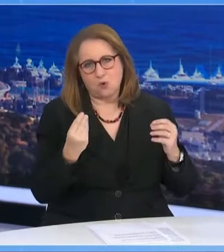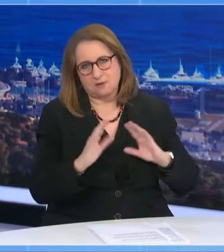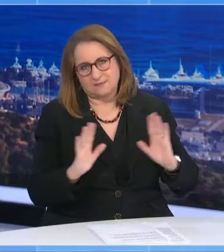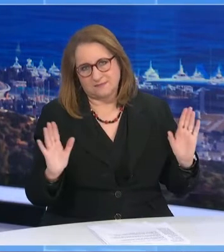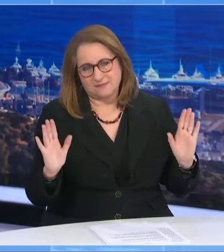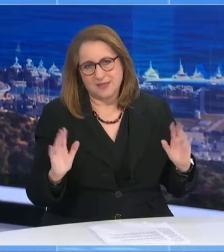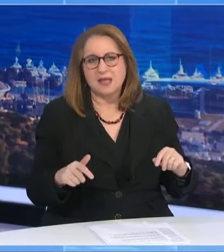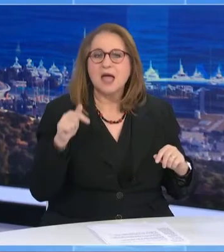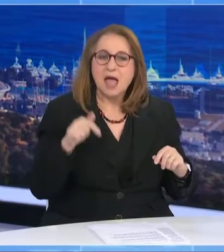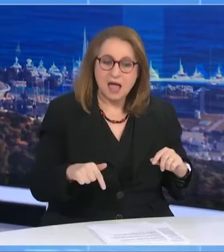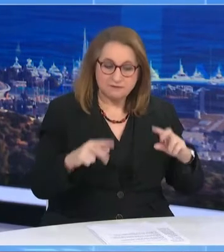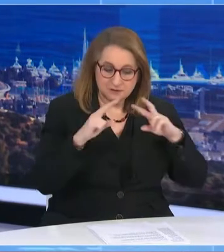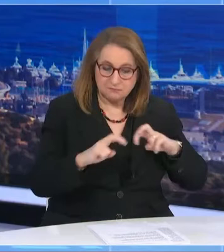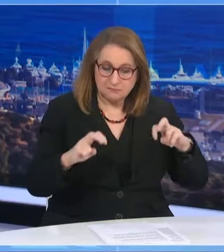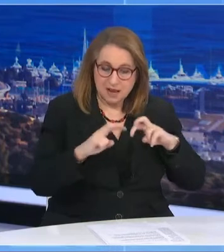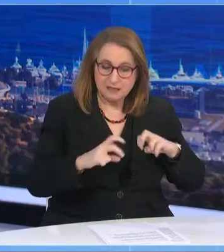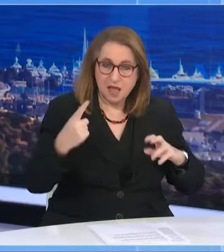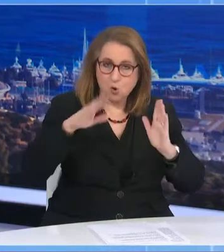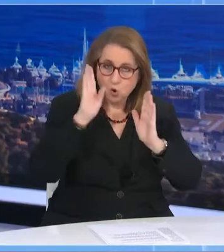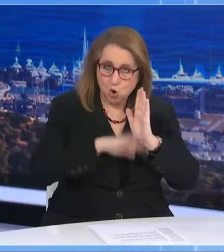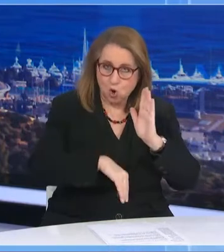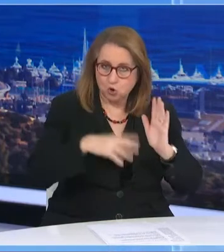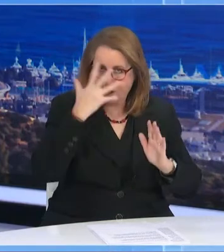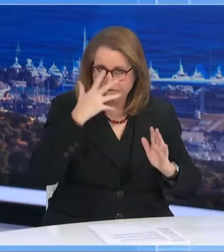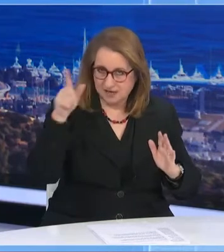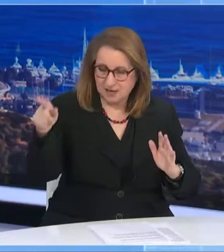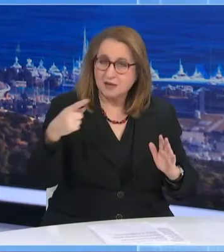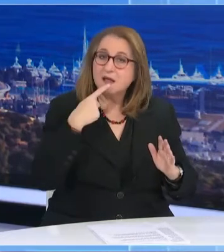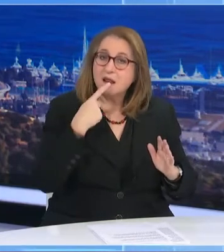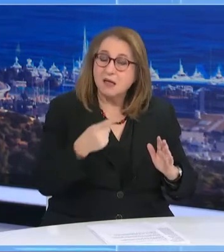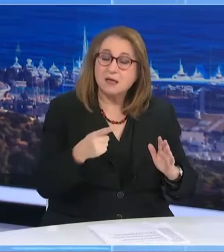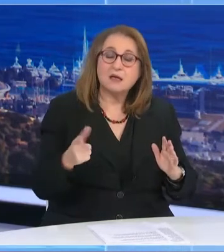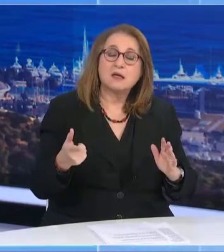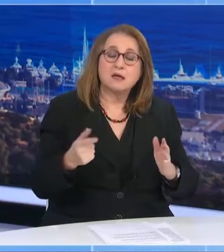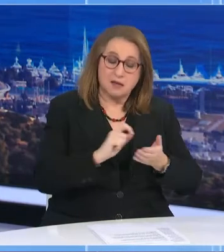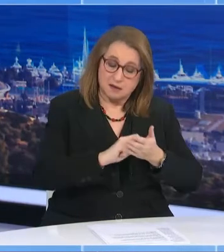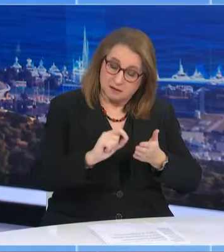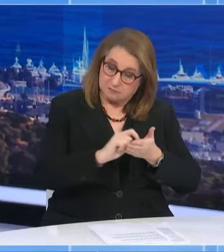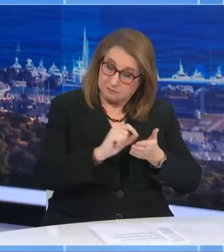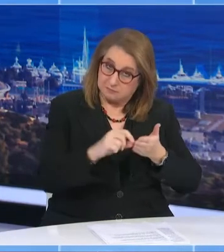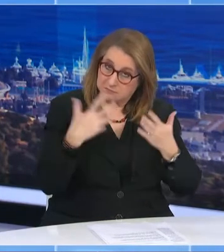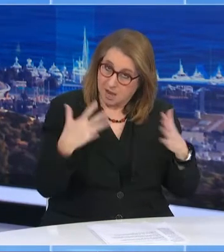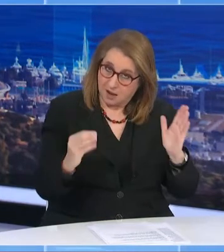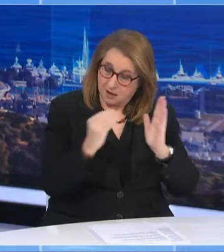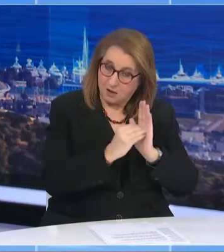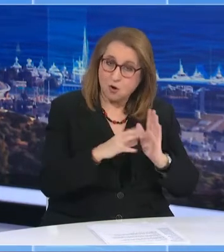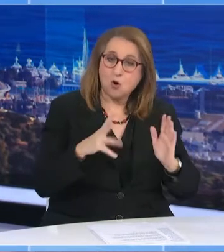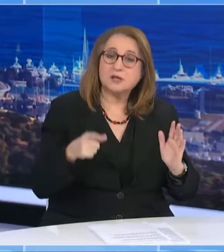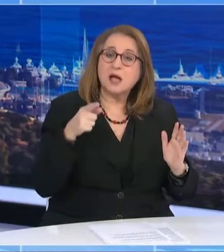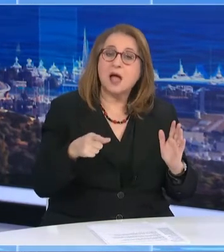προδημοσιευμένη μελέτη από την Νότια Αφρική δείχνει ότι ο κίνδυνος εισαγωγής με την παραλλαγή